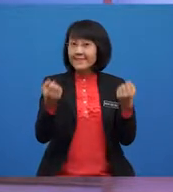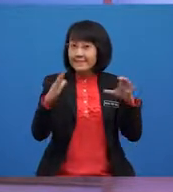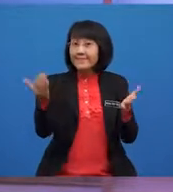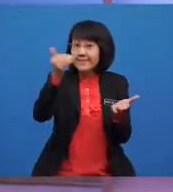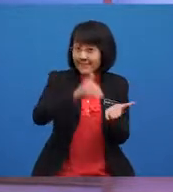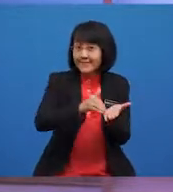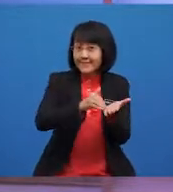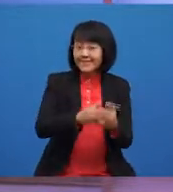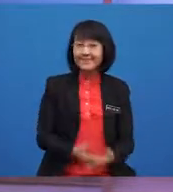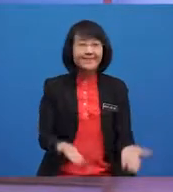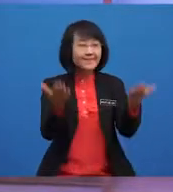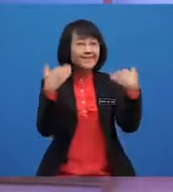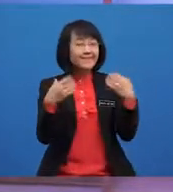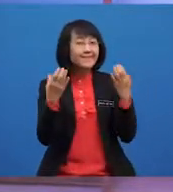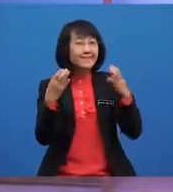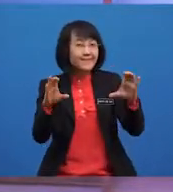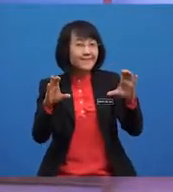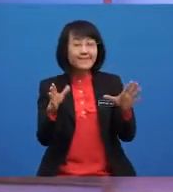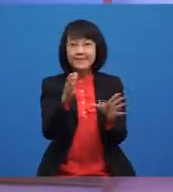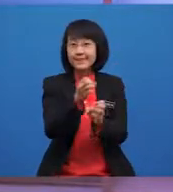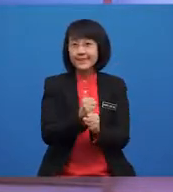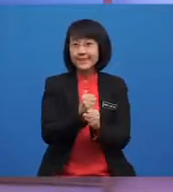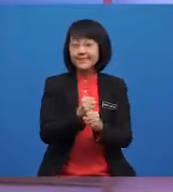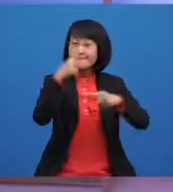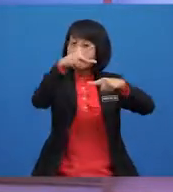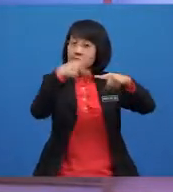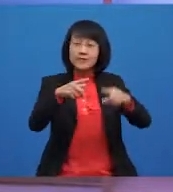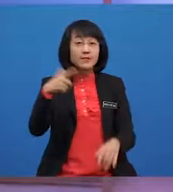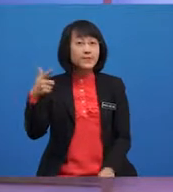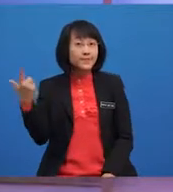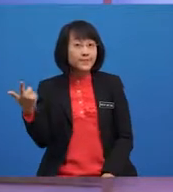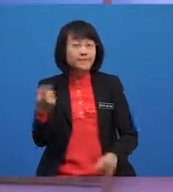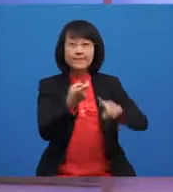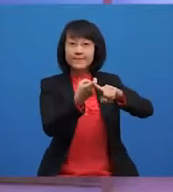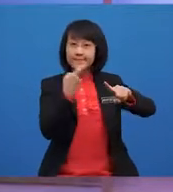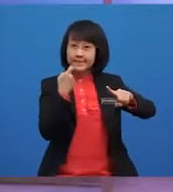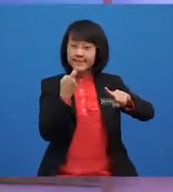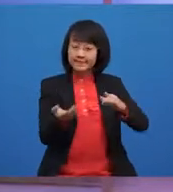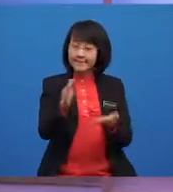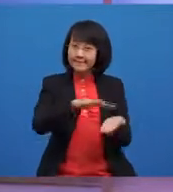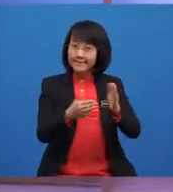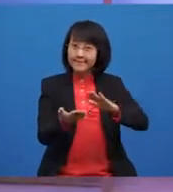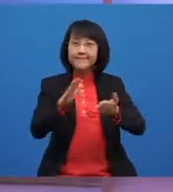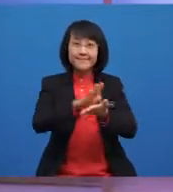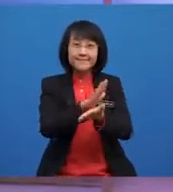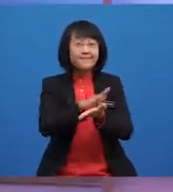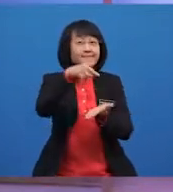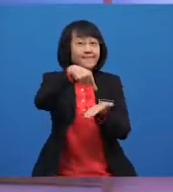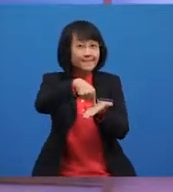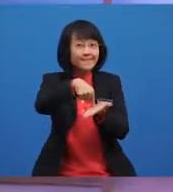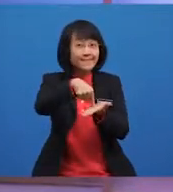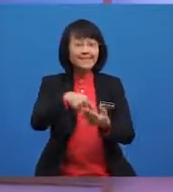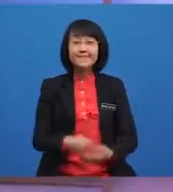kamu hendak cuba lagi? Mari kita cuba dapatkan pecahan lain daripada lipatan kertas